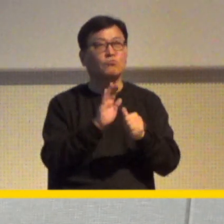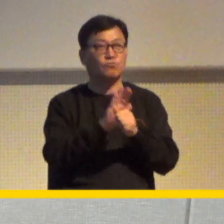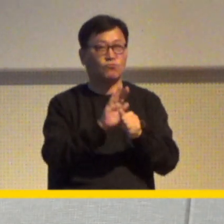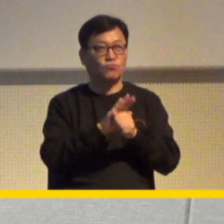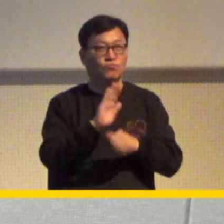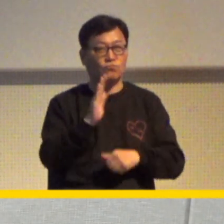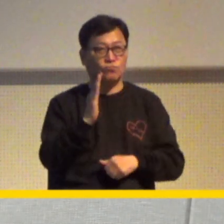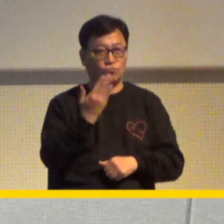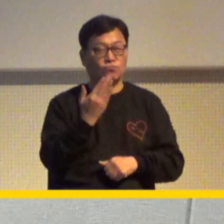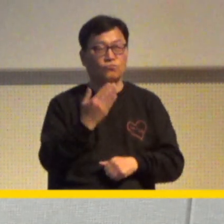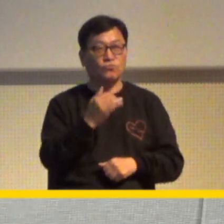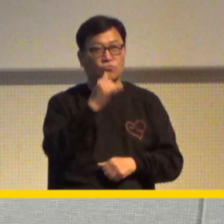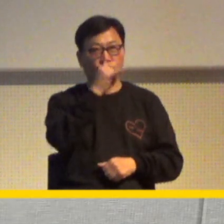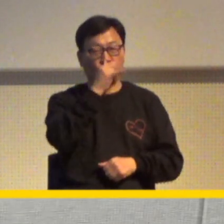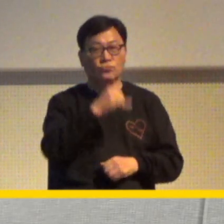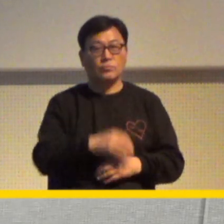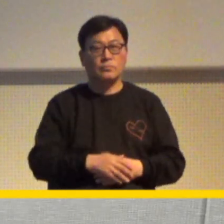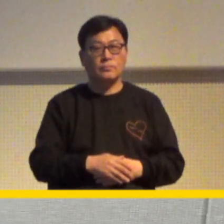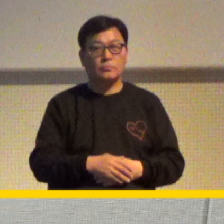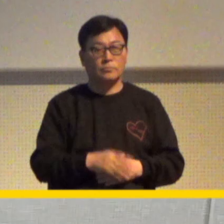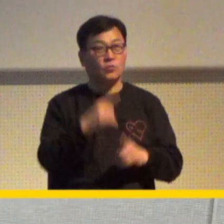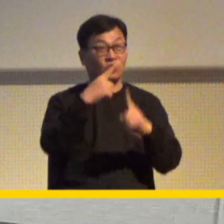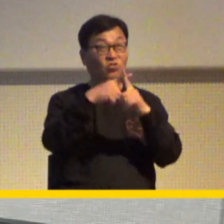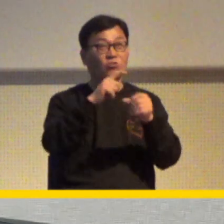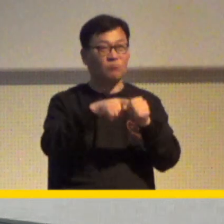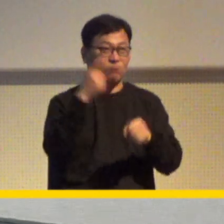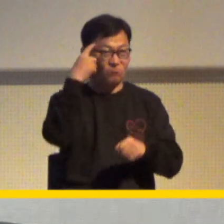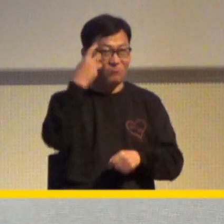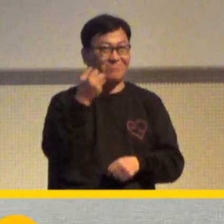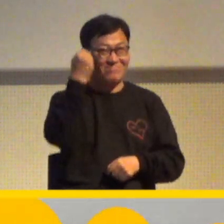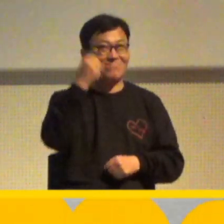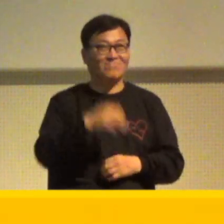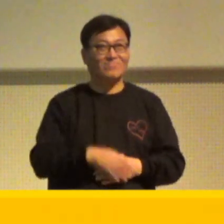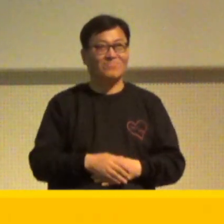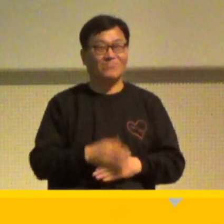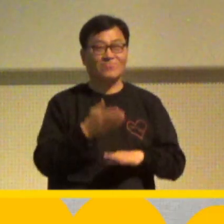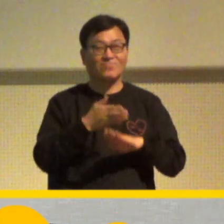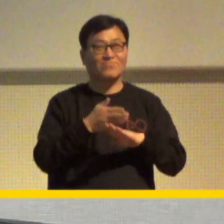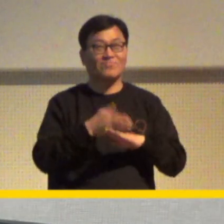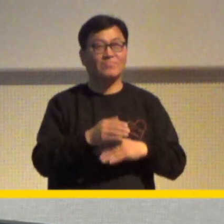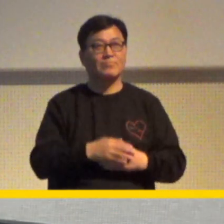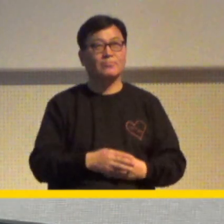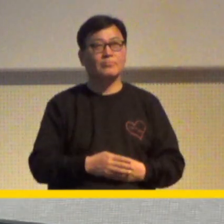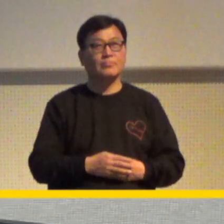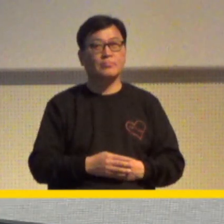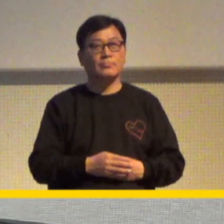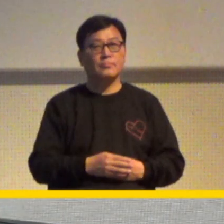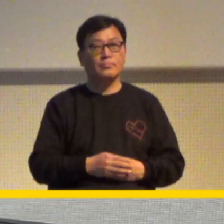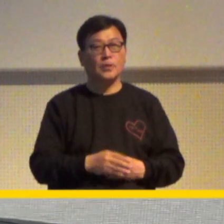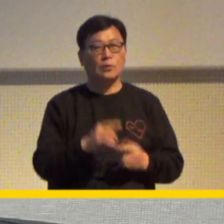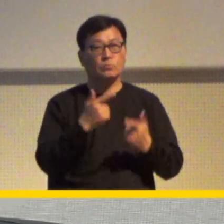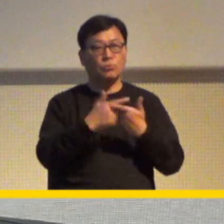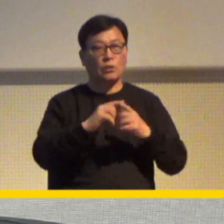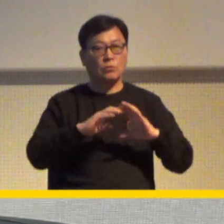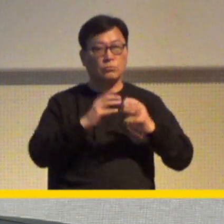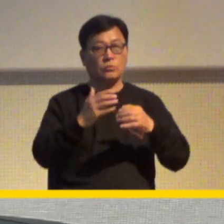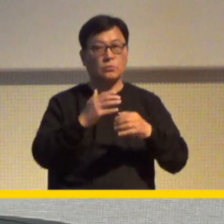그런 도움이 되기도 합니다. 네. 긍정적으로 됐다. 아우 감사합니다. 그 3년